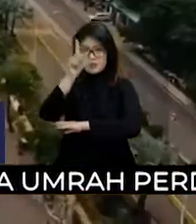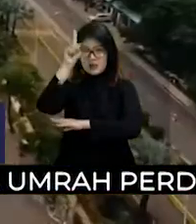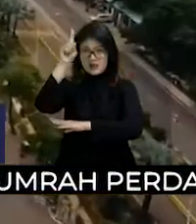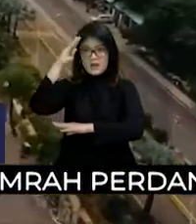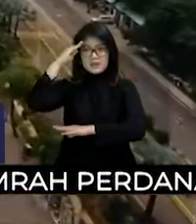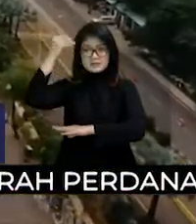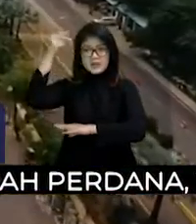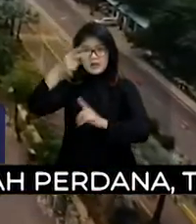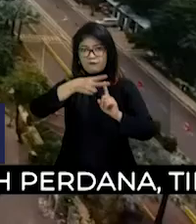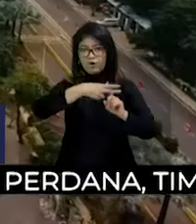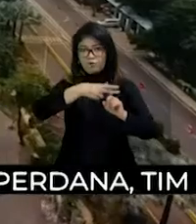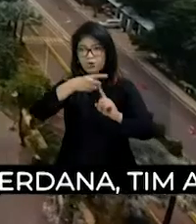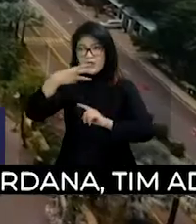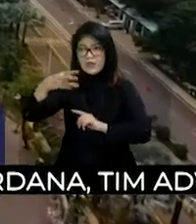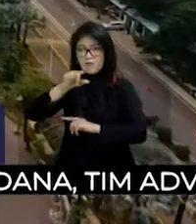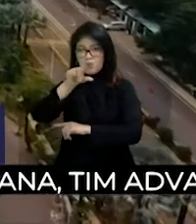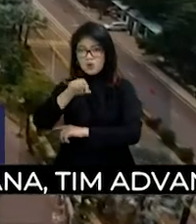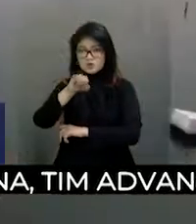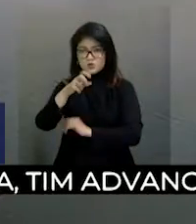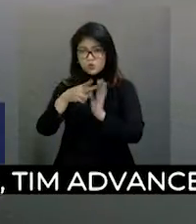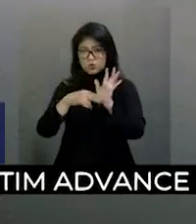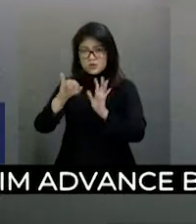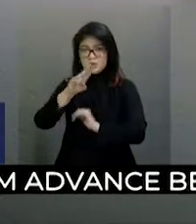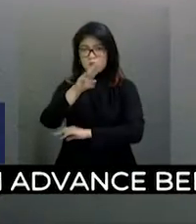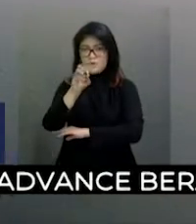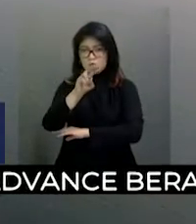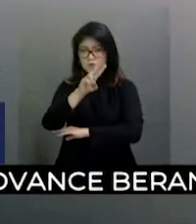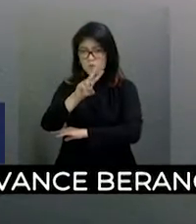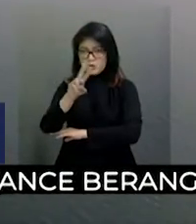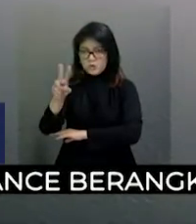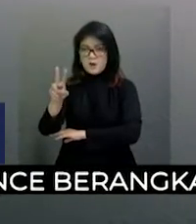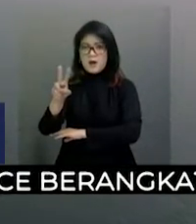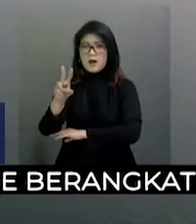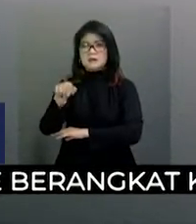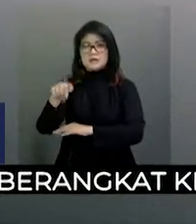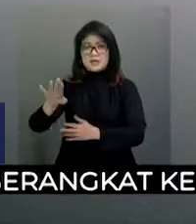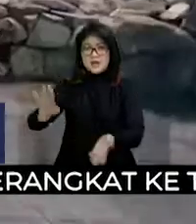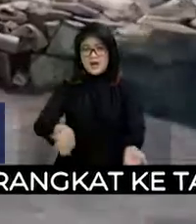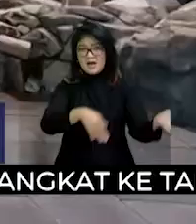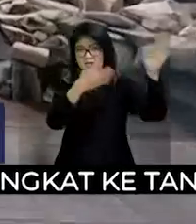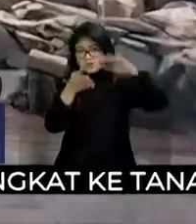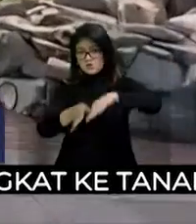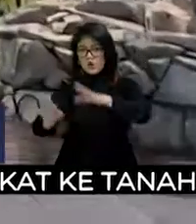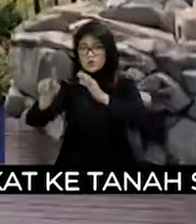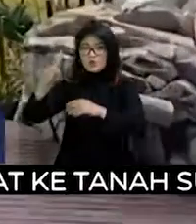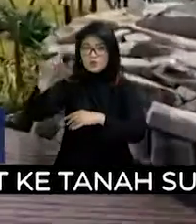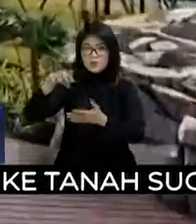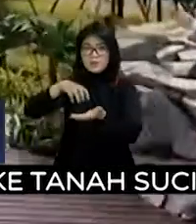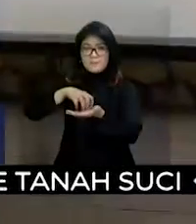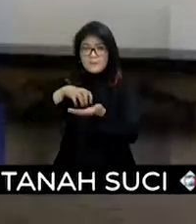E digelar pada Juni 2022. Ancol dipilih menjadi lokasi Formula E karena dianggap lokasi ikonik dan